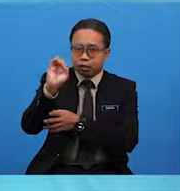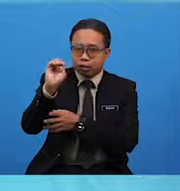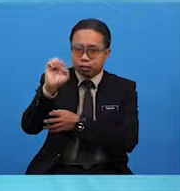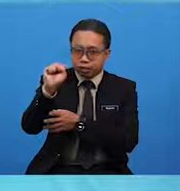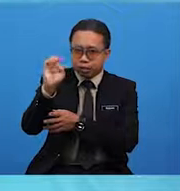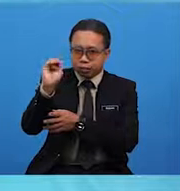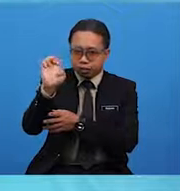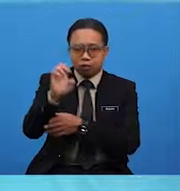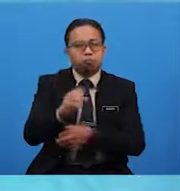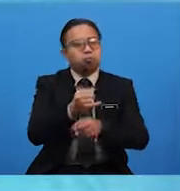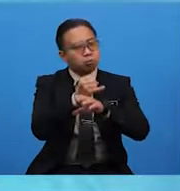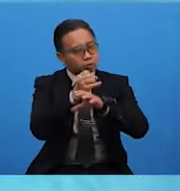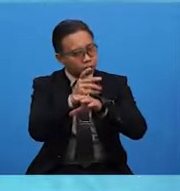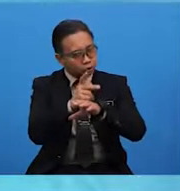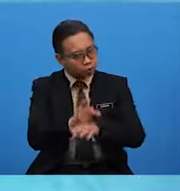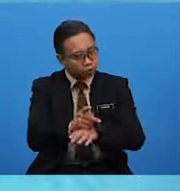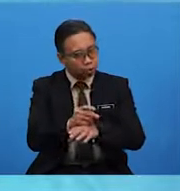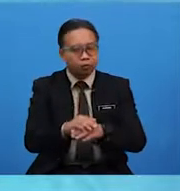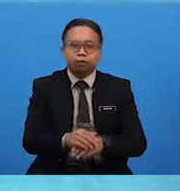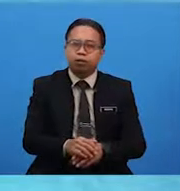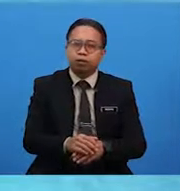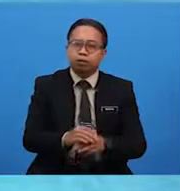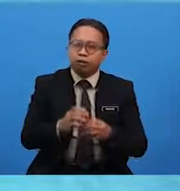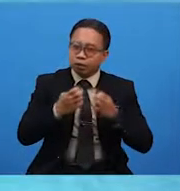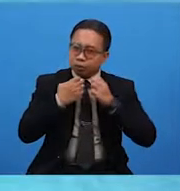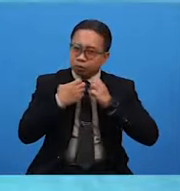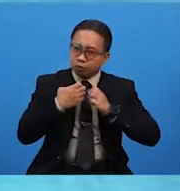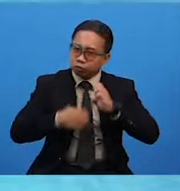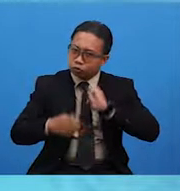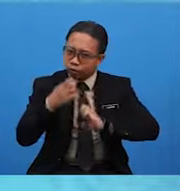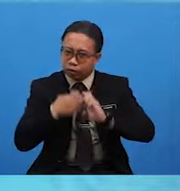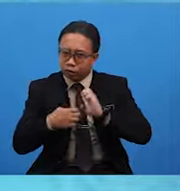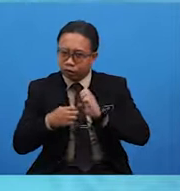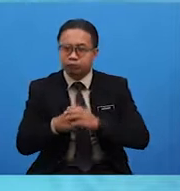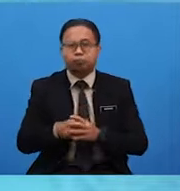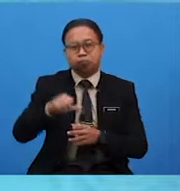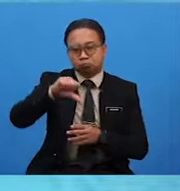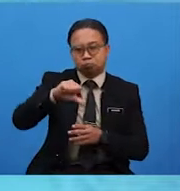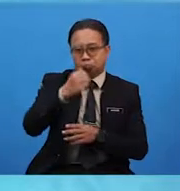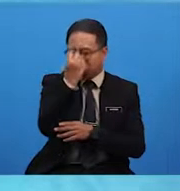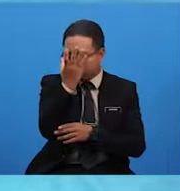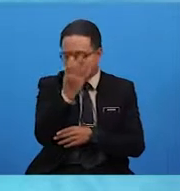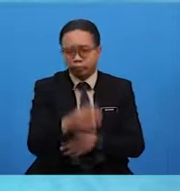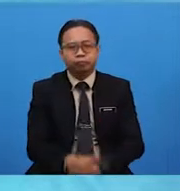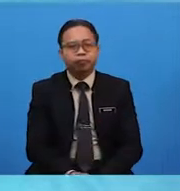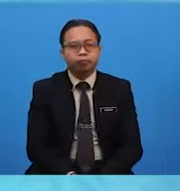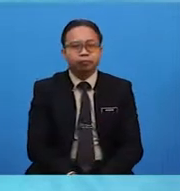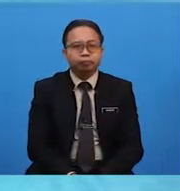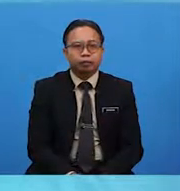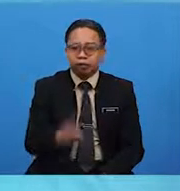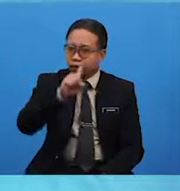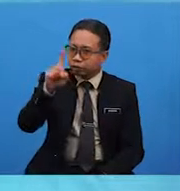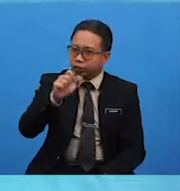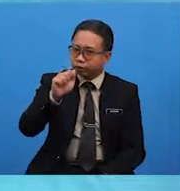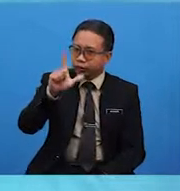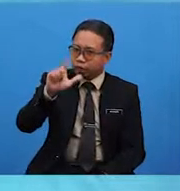message kesan emosi ketegangan kekuatan dan kesal iman yang macam saya katakan tadi laut dan terbuka zakat melalui